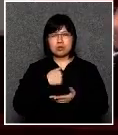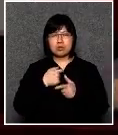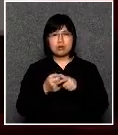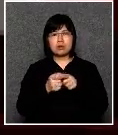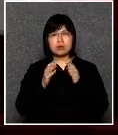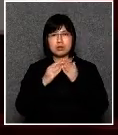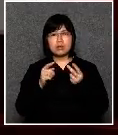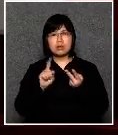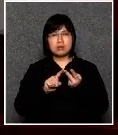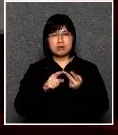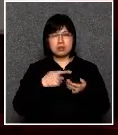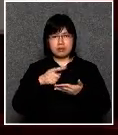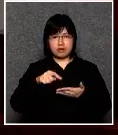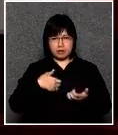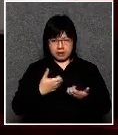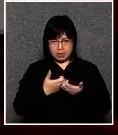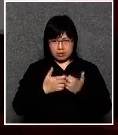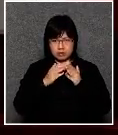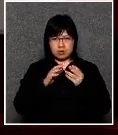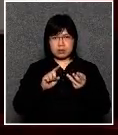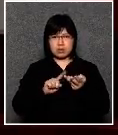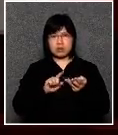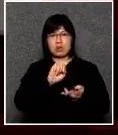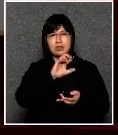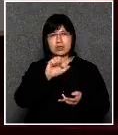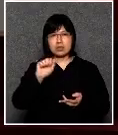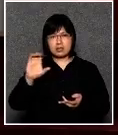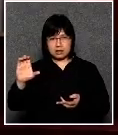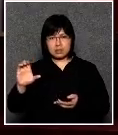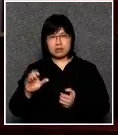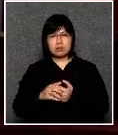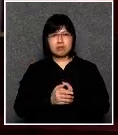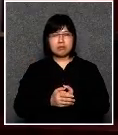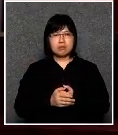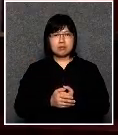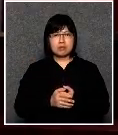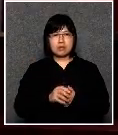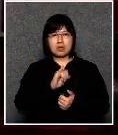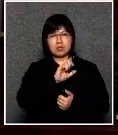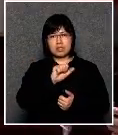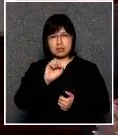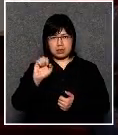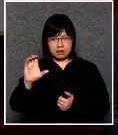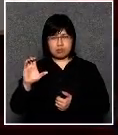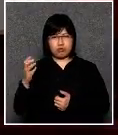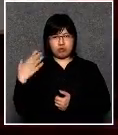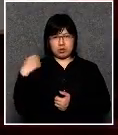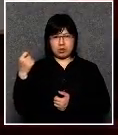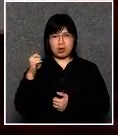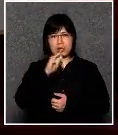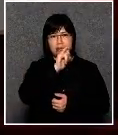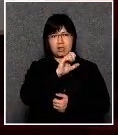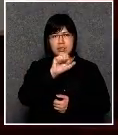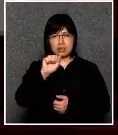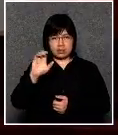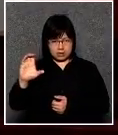就審計署，另外仲有一個咧就 ICAC 廉政專員公署。雖然近年呢個廉政專員